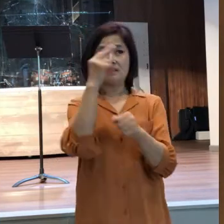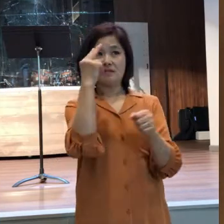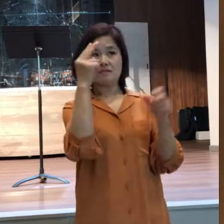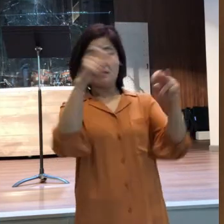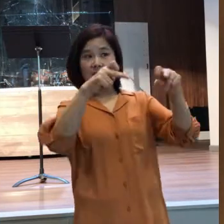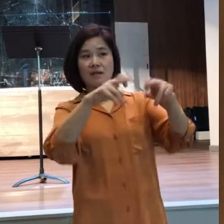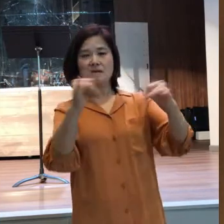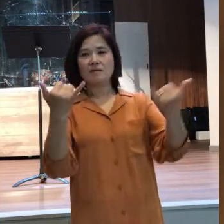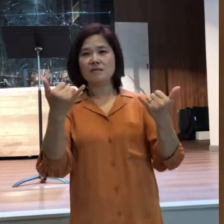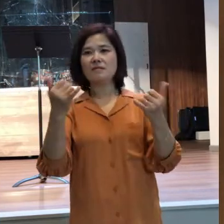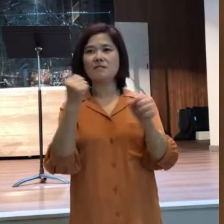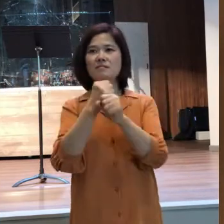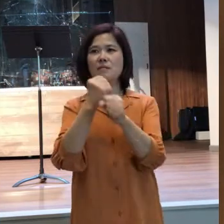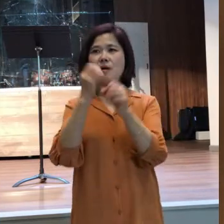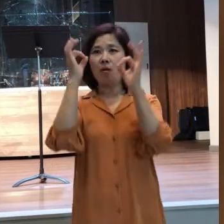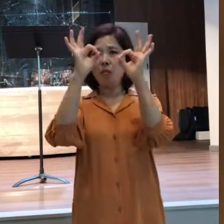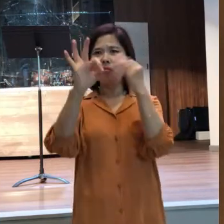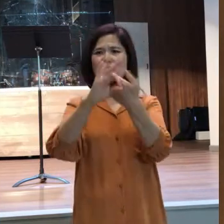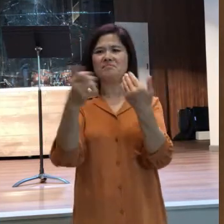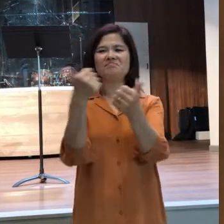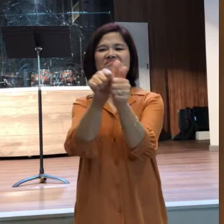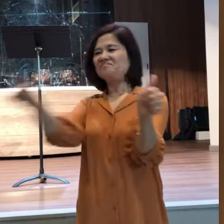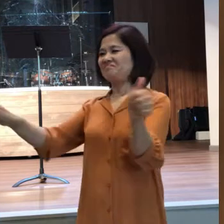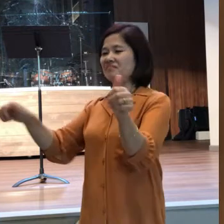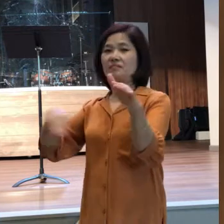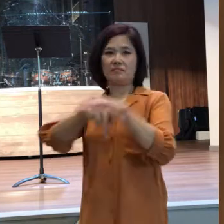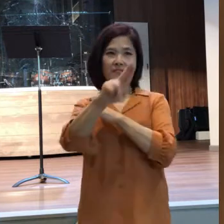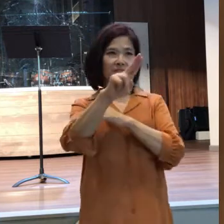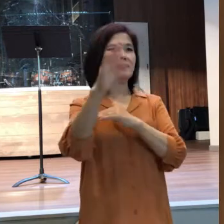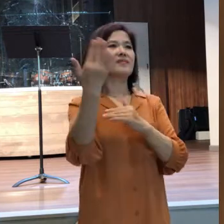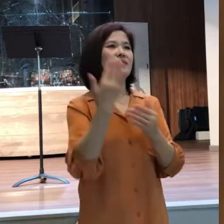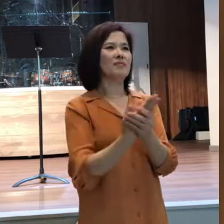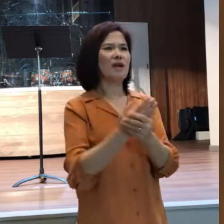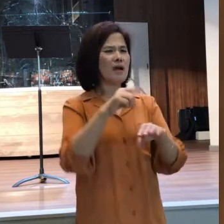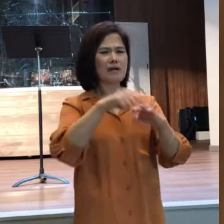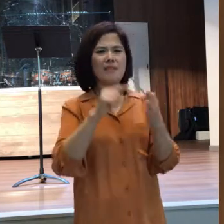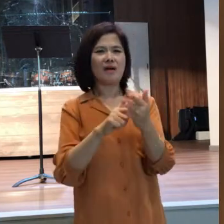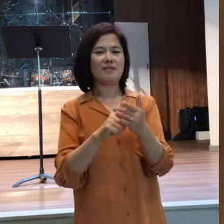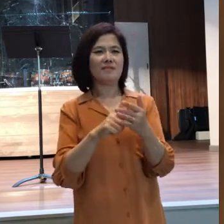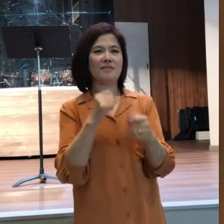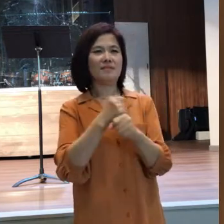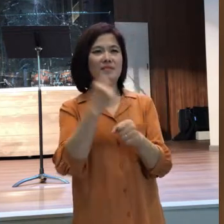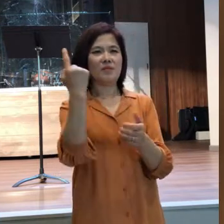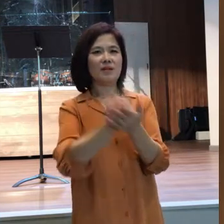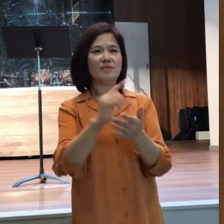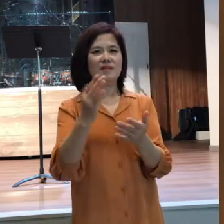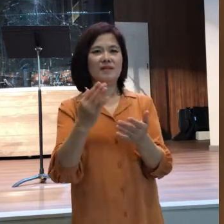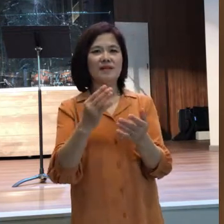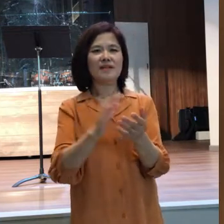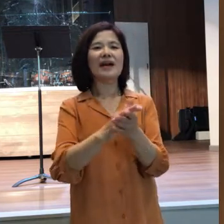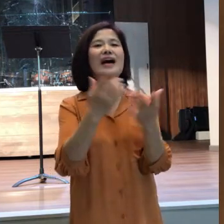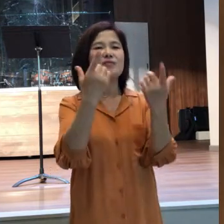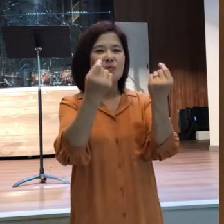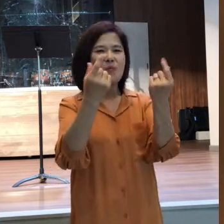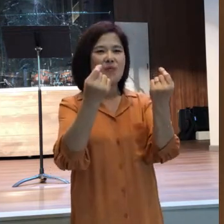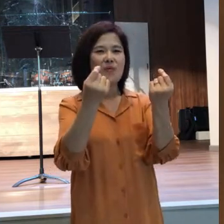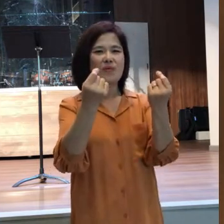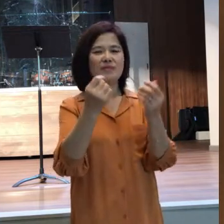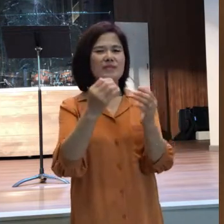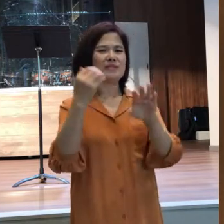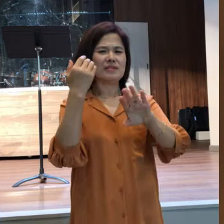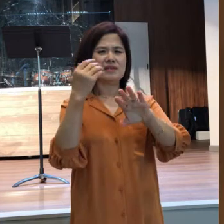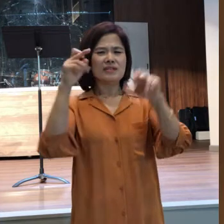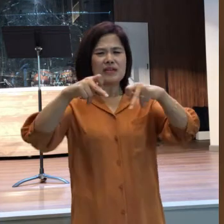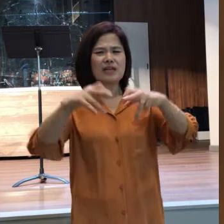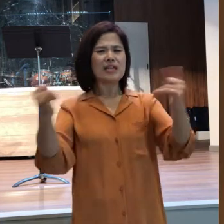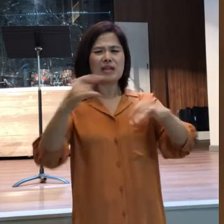저는 장애인이잖아요. 그럼 장애인을 만나면 그냥 통하는 거예요. 그 마음이 그냥 오는 거예요. 장애인의 마음 아무도 몰라요.